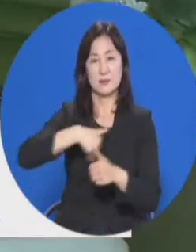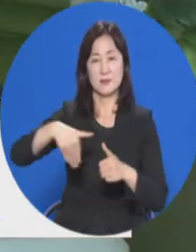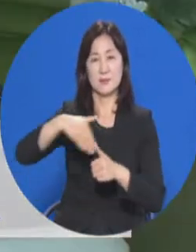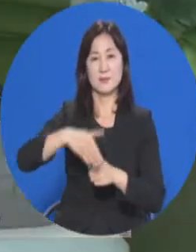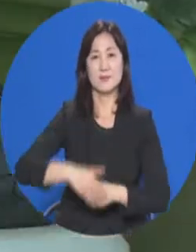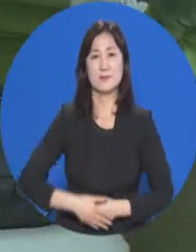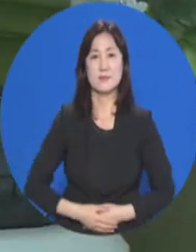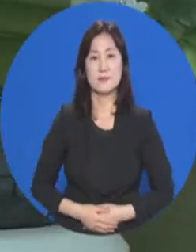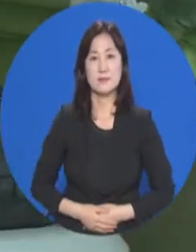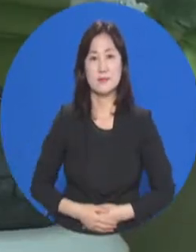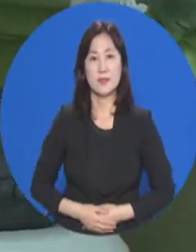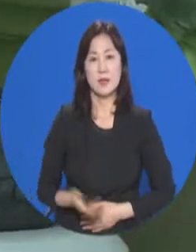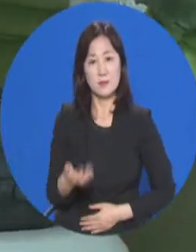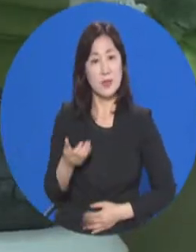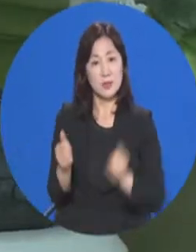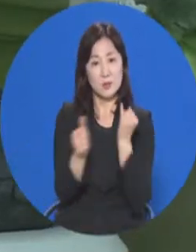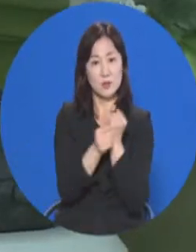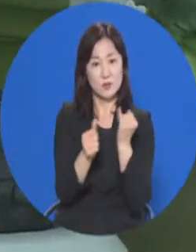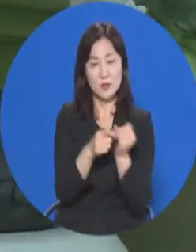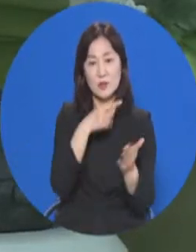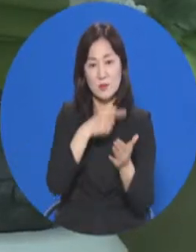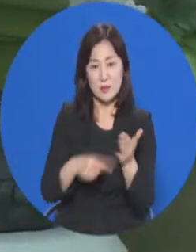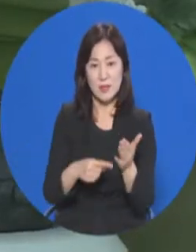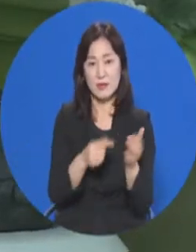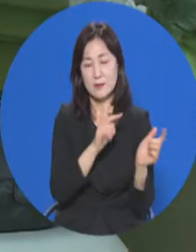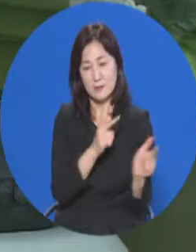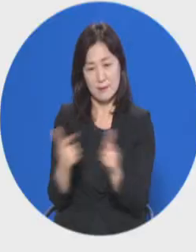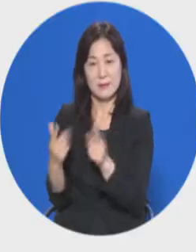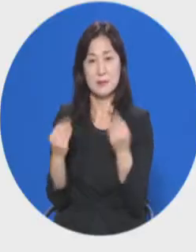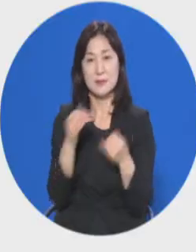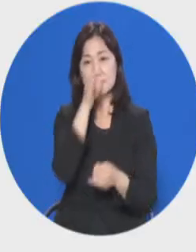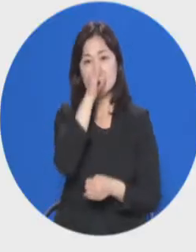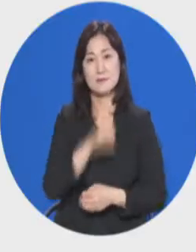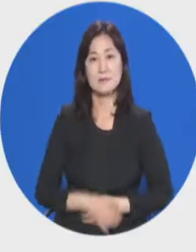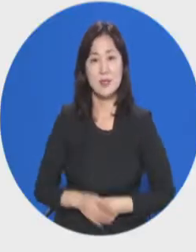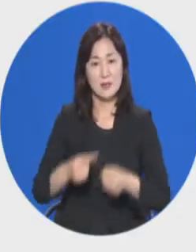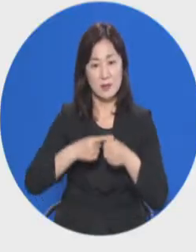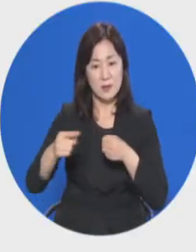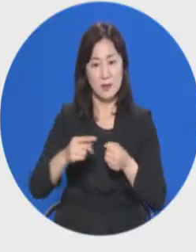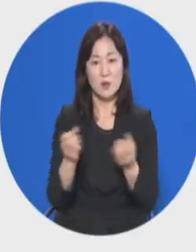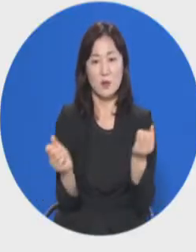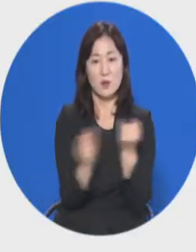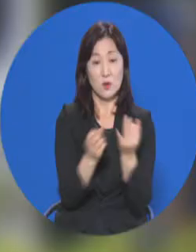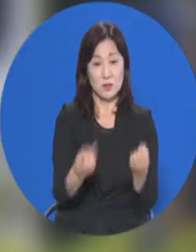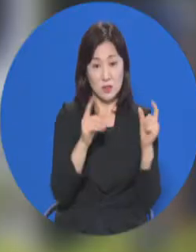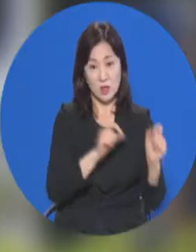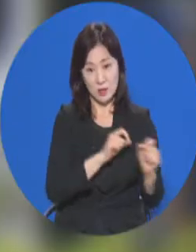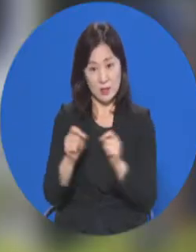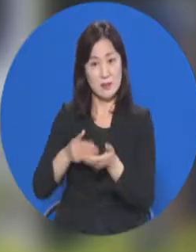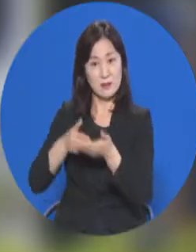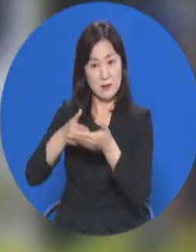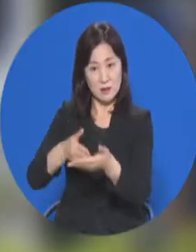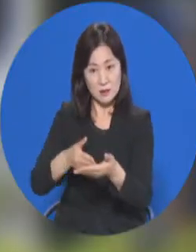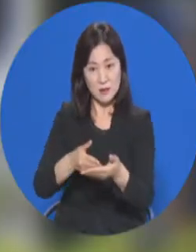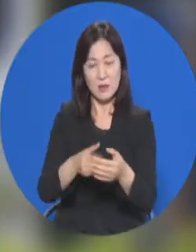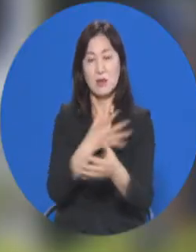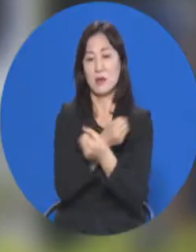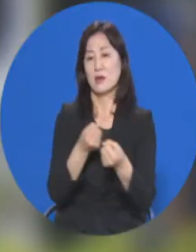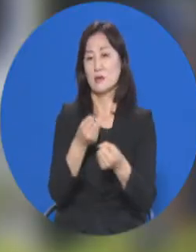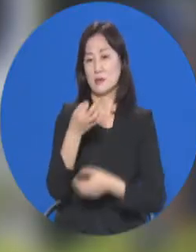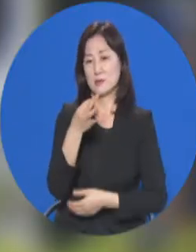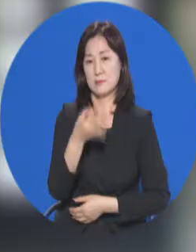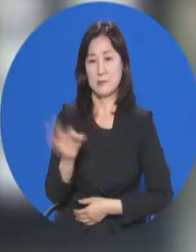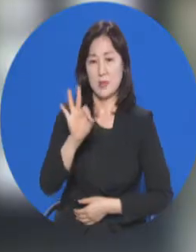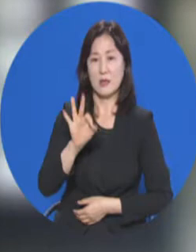상황입니다. 예비 부부들의 피해 사례는 이뿐만이 아닙니다. 내년으로 식을 연기한다고 하니 계약금을 올려버리거나